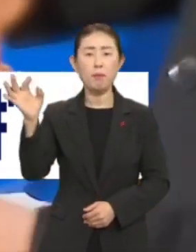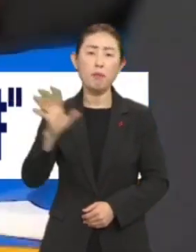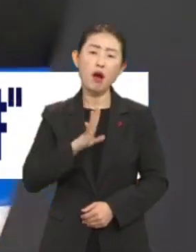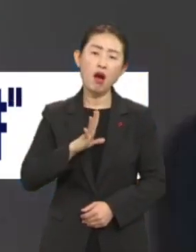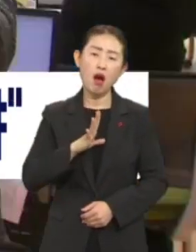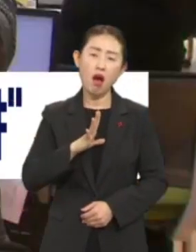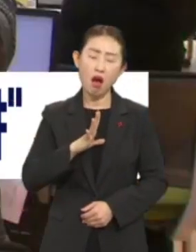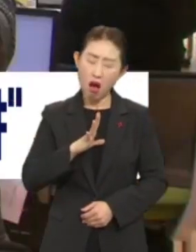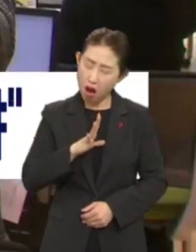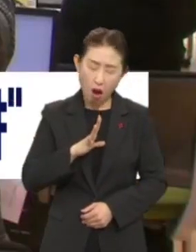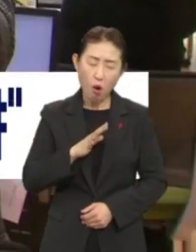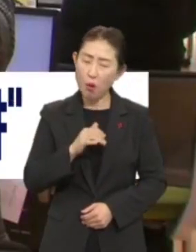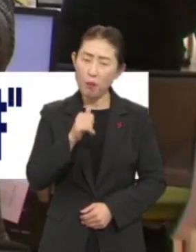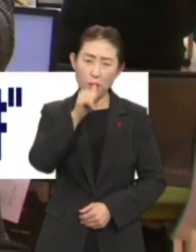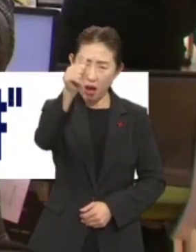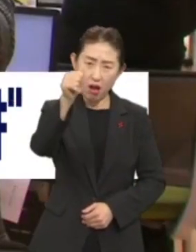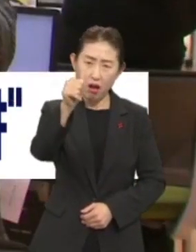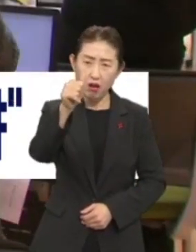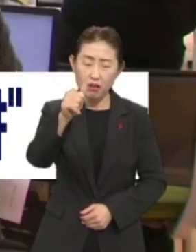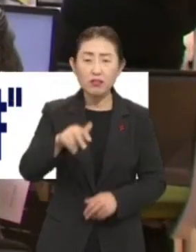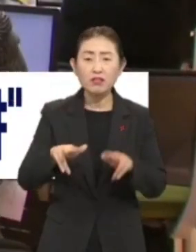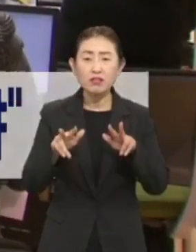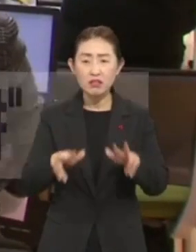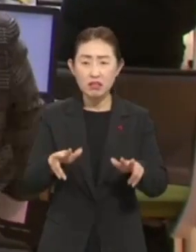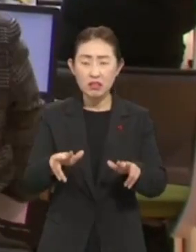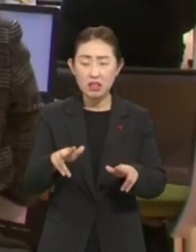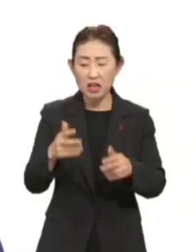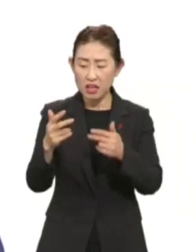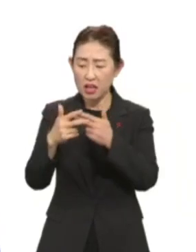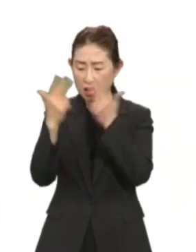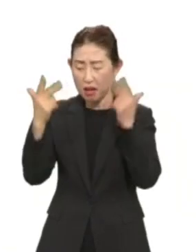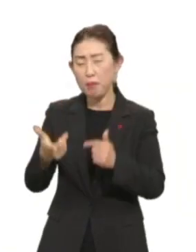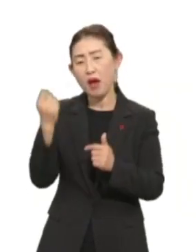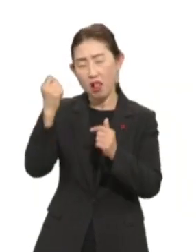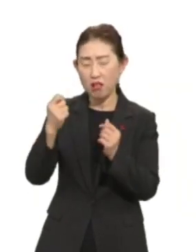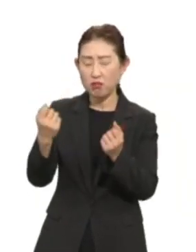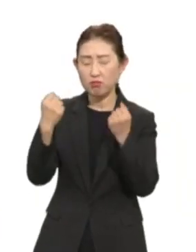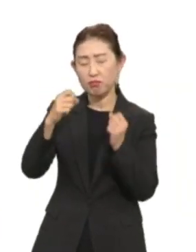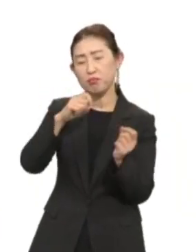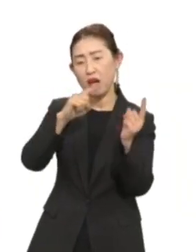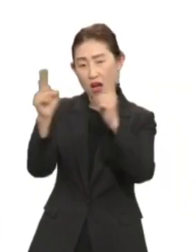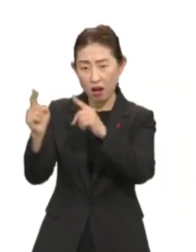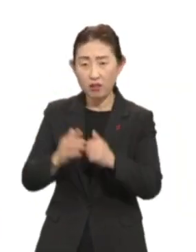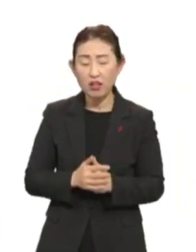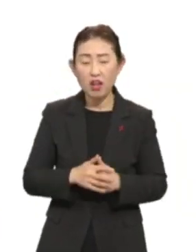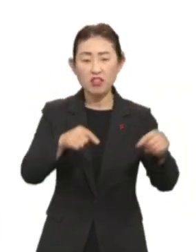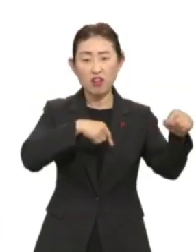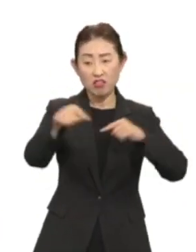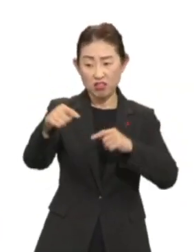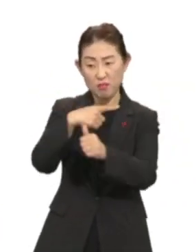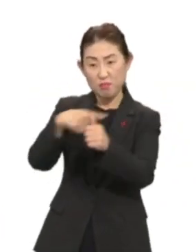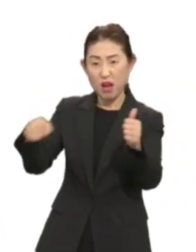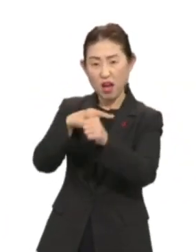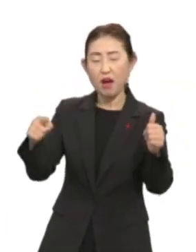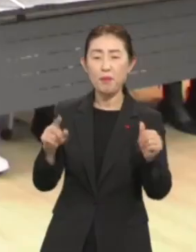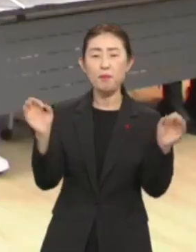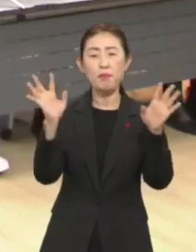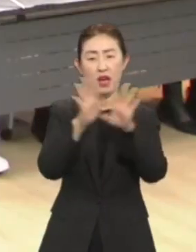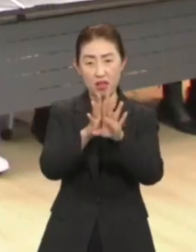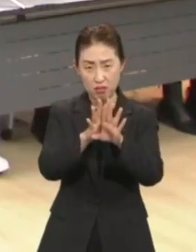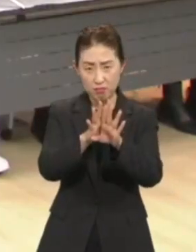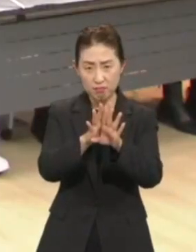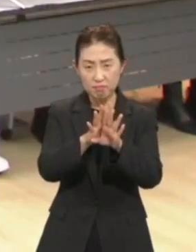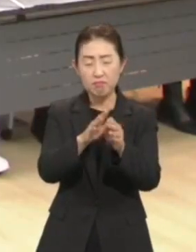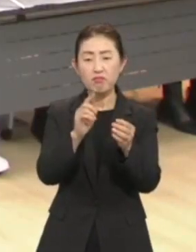가장 안 좋은 정치 테러가 발생했다며 이대표의 쾌를 비하고 이번 기회에 정치적 테러가 일어나지 않도록 법과